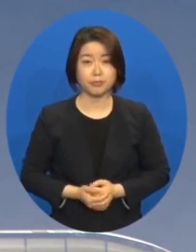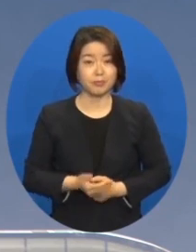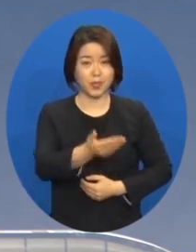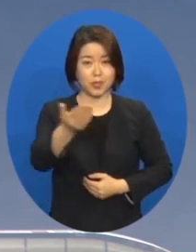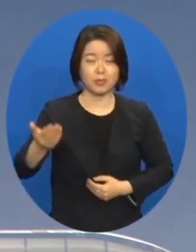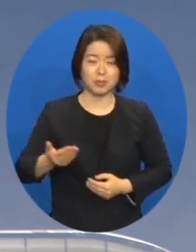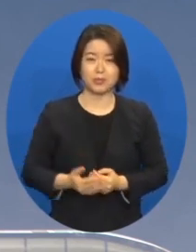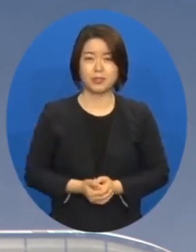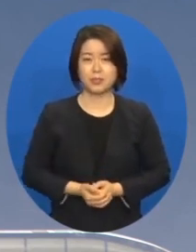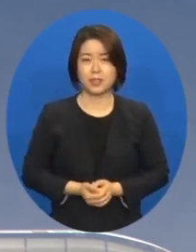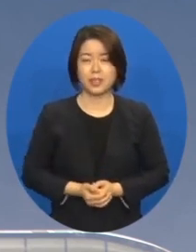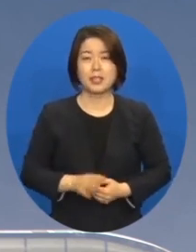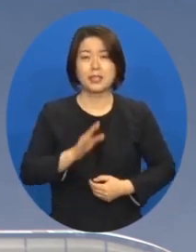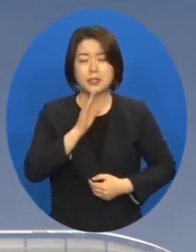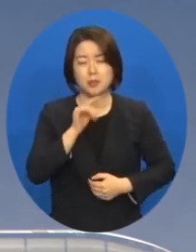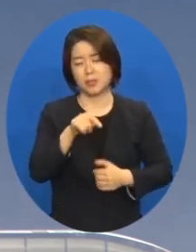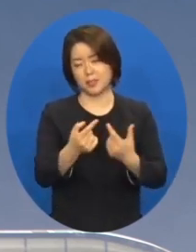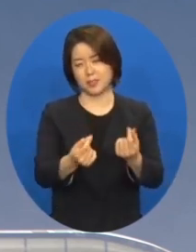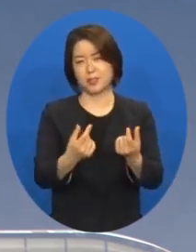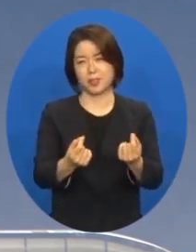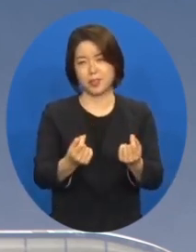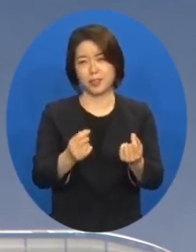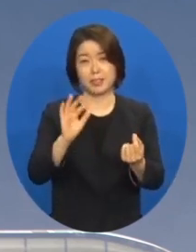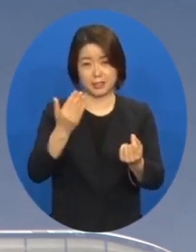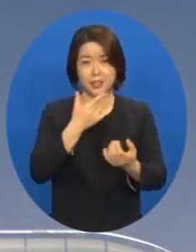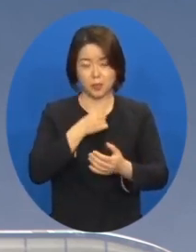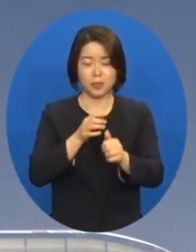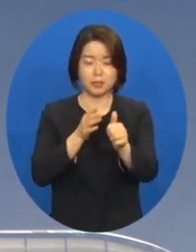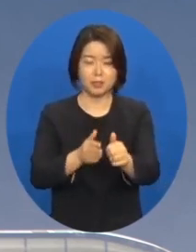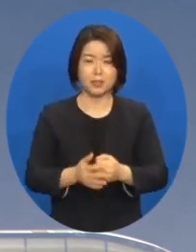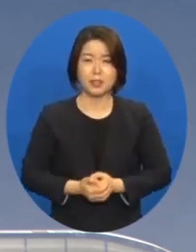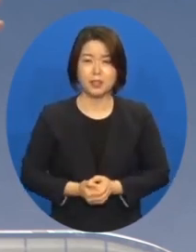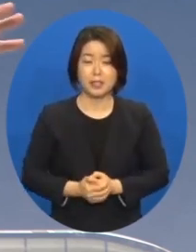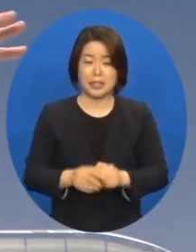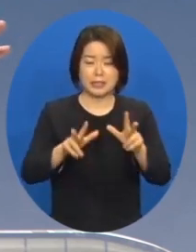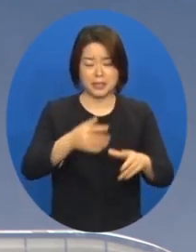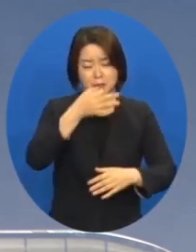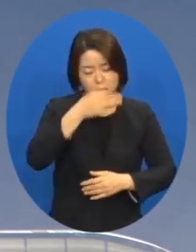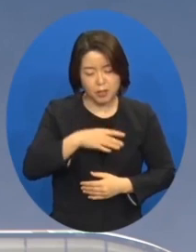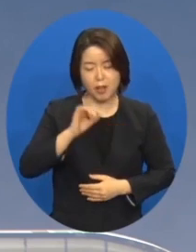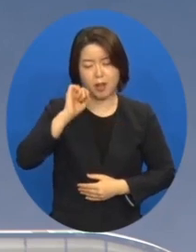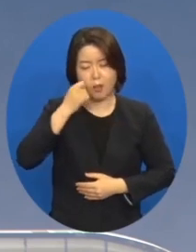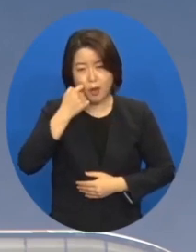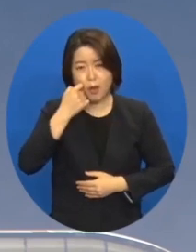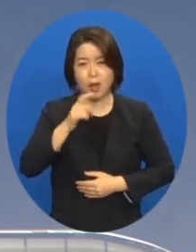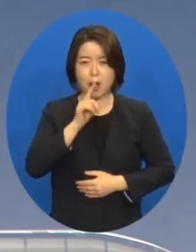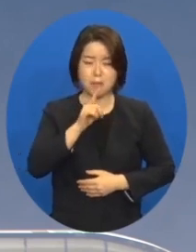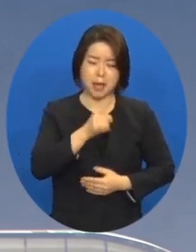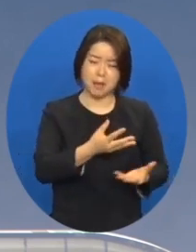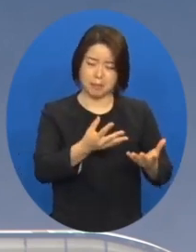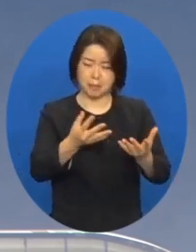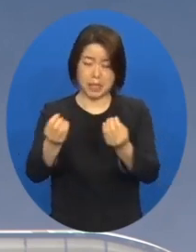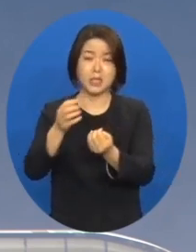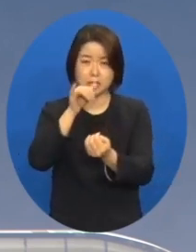여러분, 정말 그렇게 하셔야 하는 것입니다. 지금 힘들다, 어렵다 말들 많이